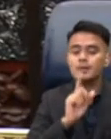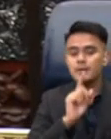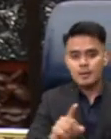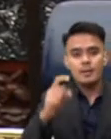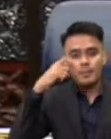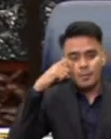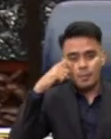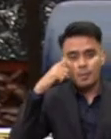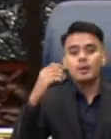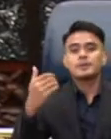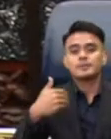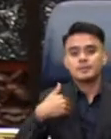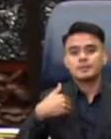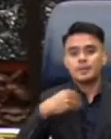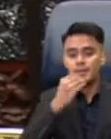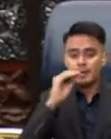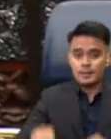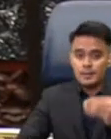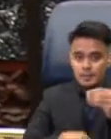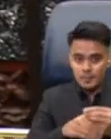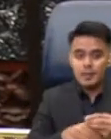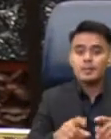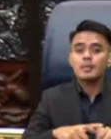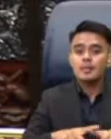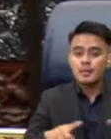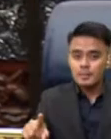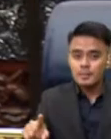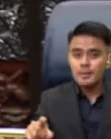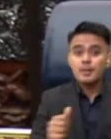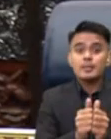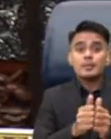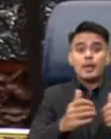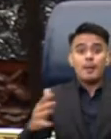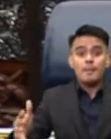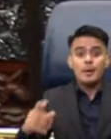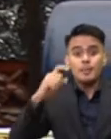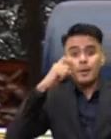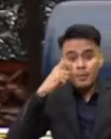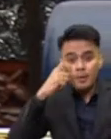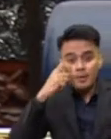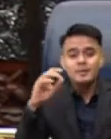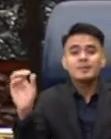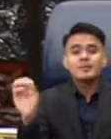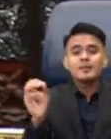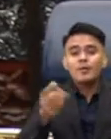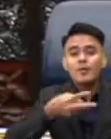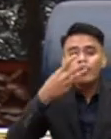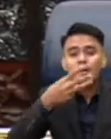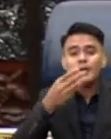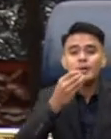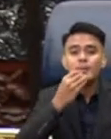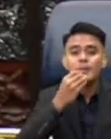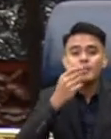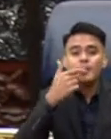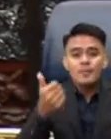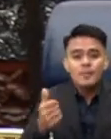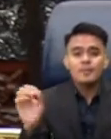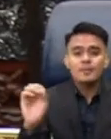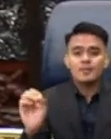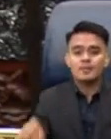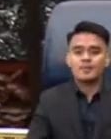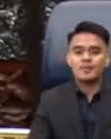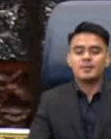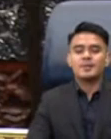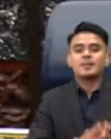ni hanya alat penumis tapi tanpa bawang tidak wangilah masakan kita